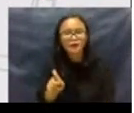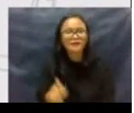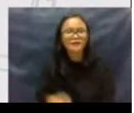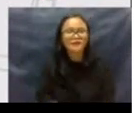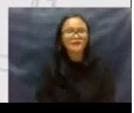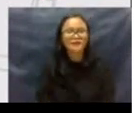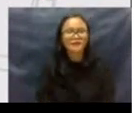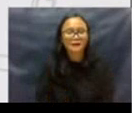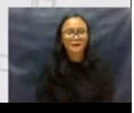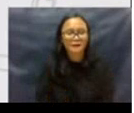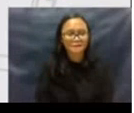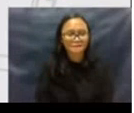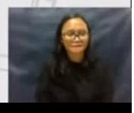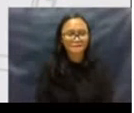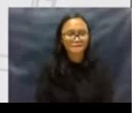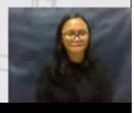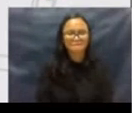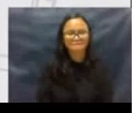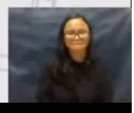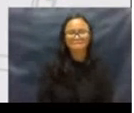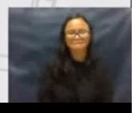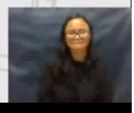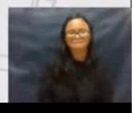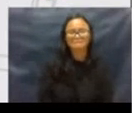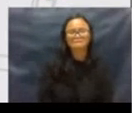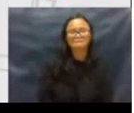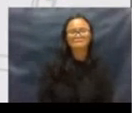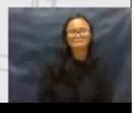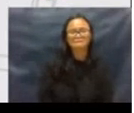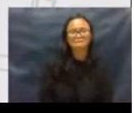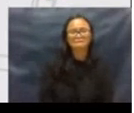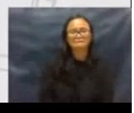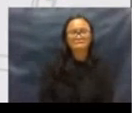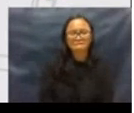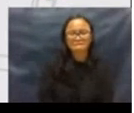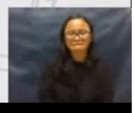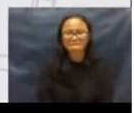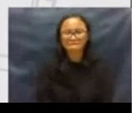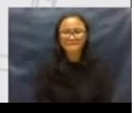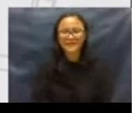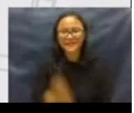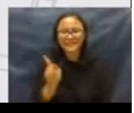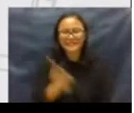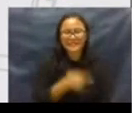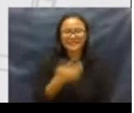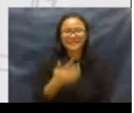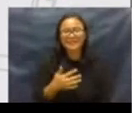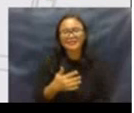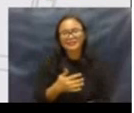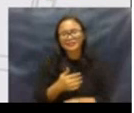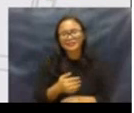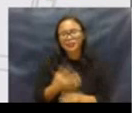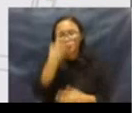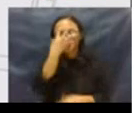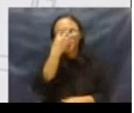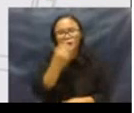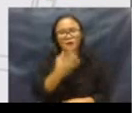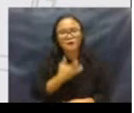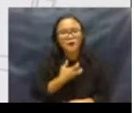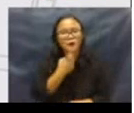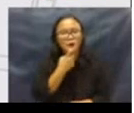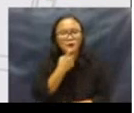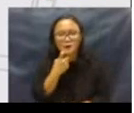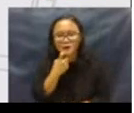Orisinalitas itu menunjukkan bahwa mereka serius mencoba. Dan semakin orisinal berarti mereka mengaitkan pelajaran